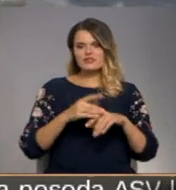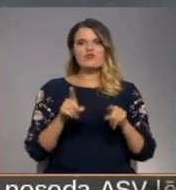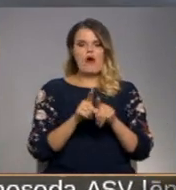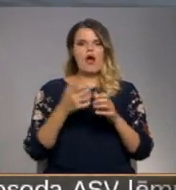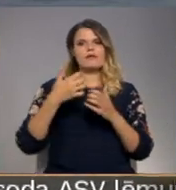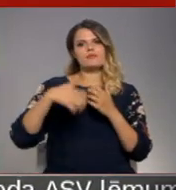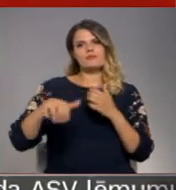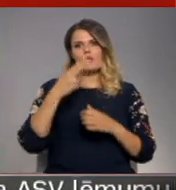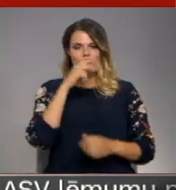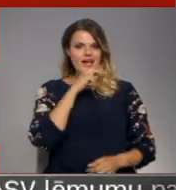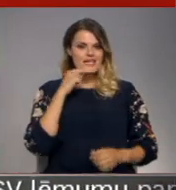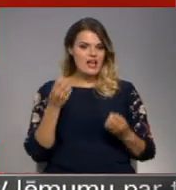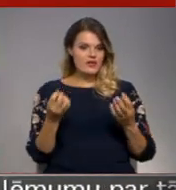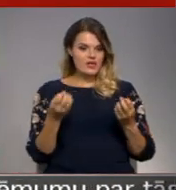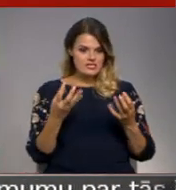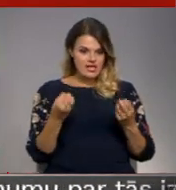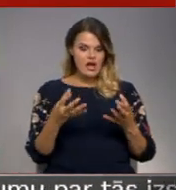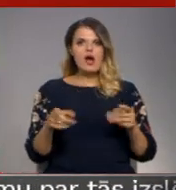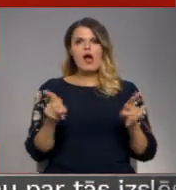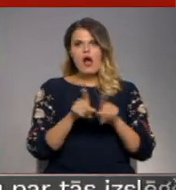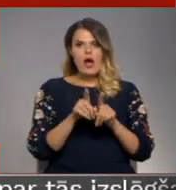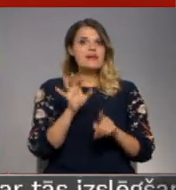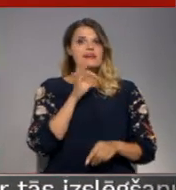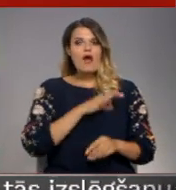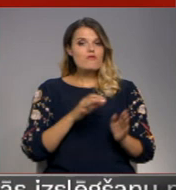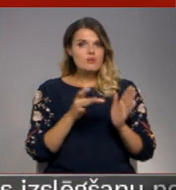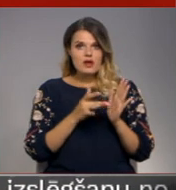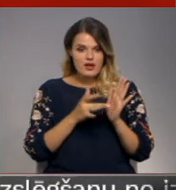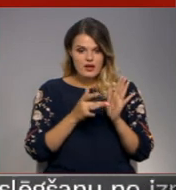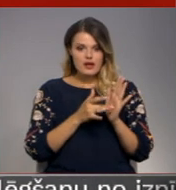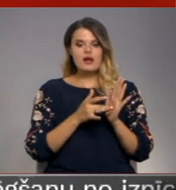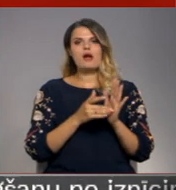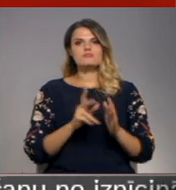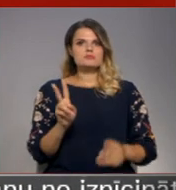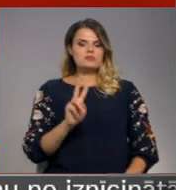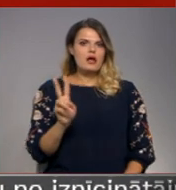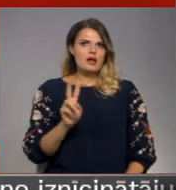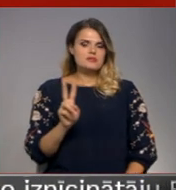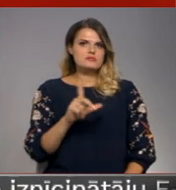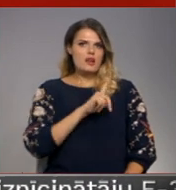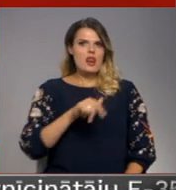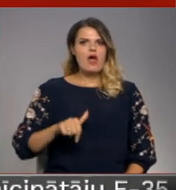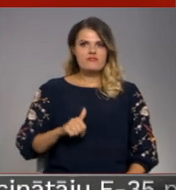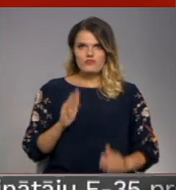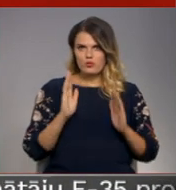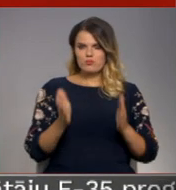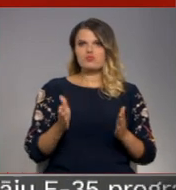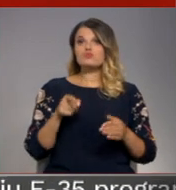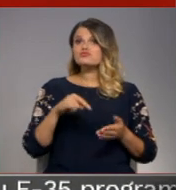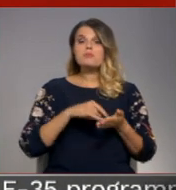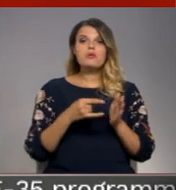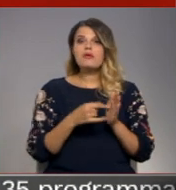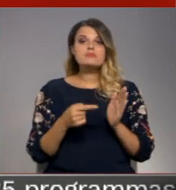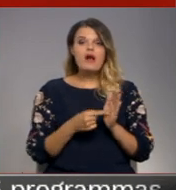no Krievijas gāzes. Vēl viens arī kā ieguvums, kas Latvijai būtu ar šo